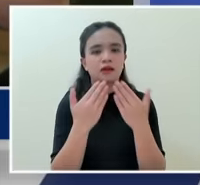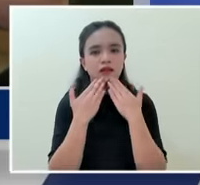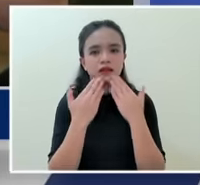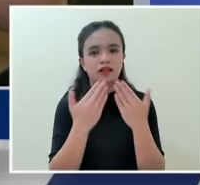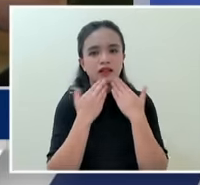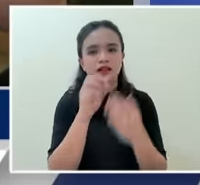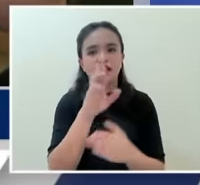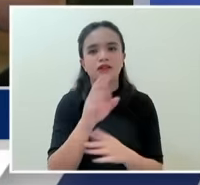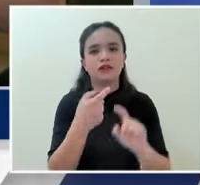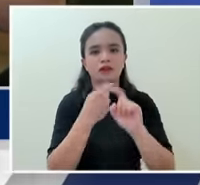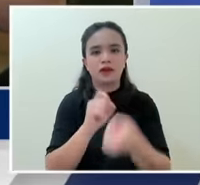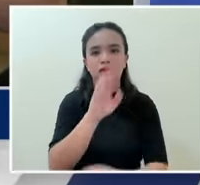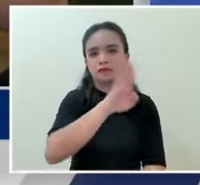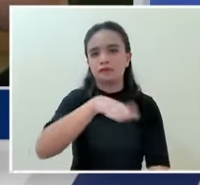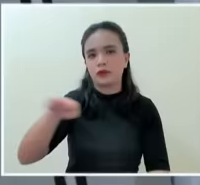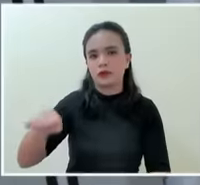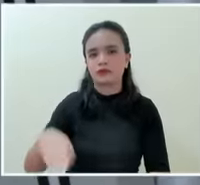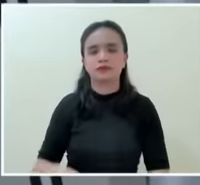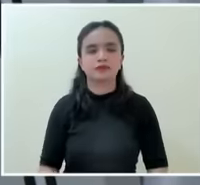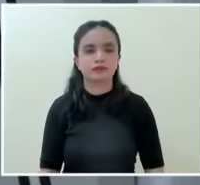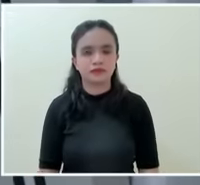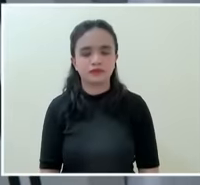mula sa Bohol.